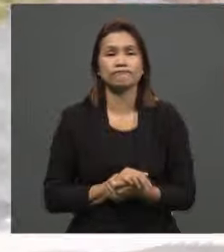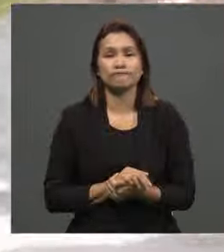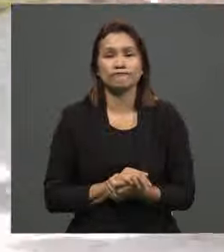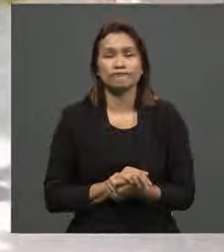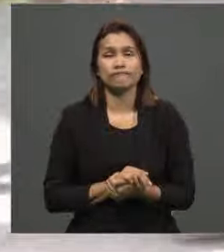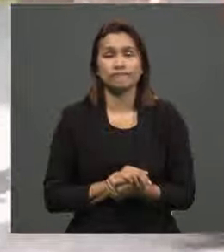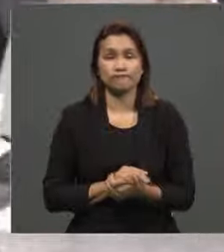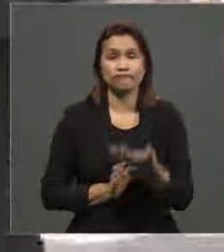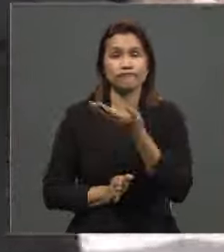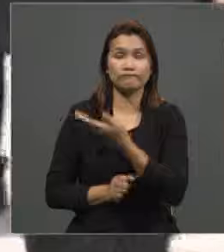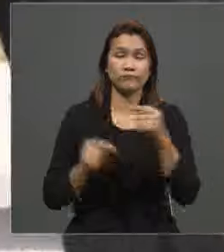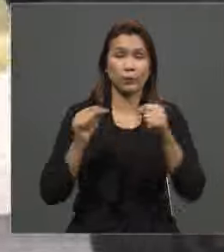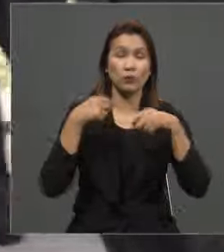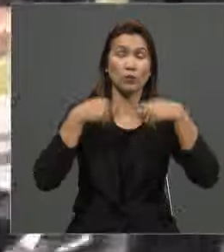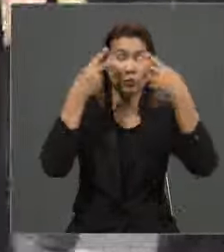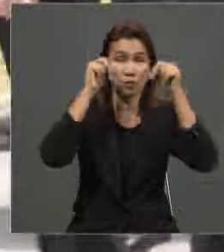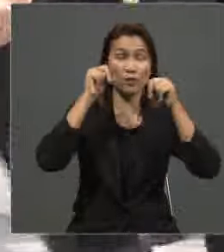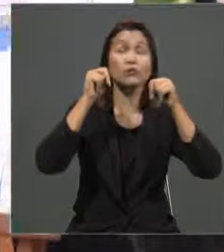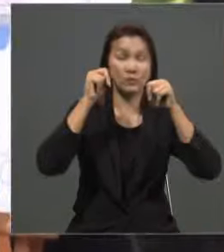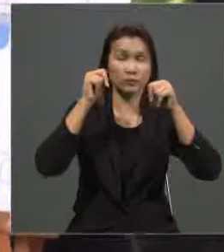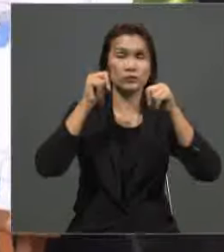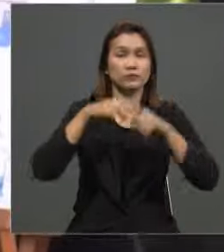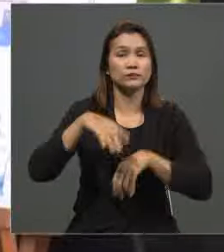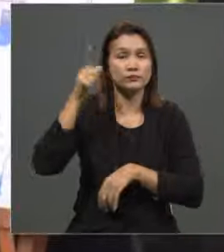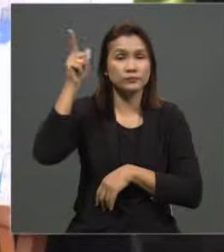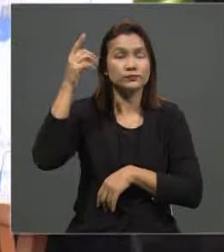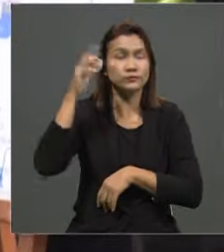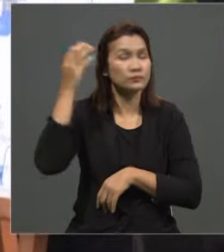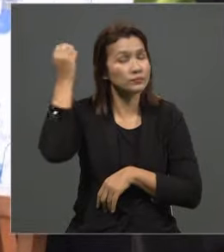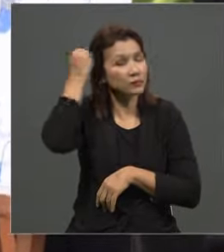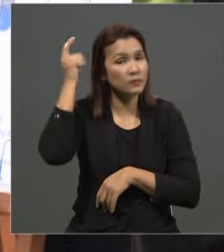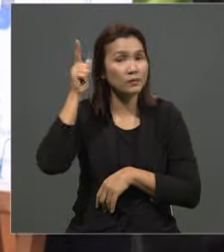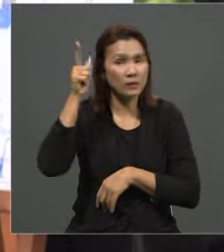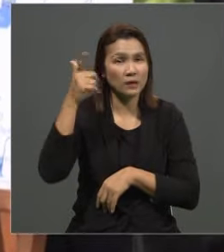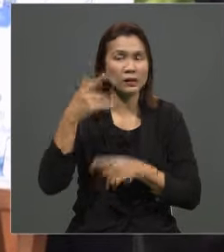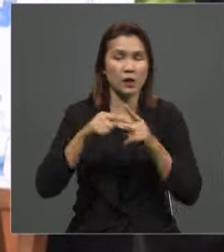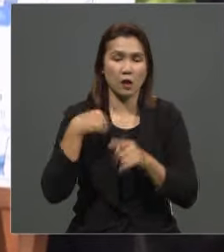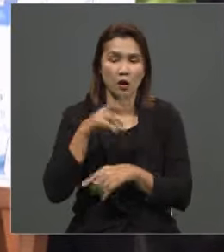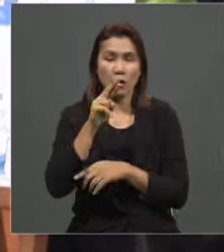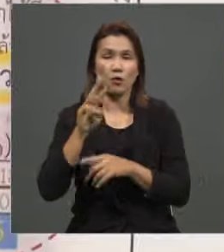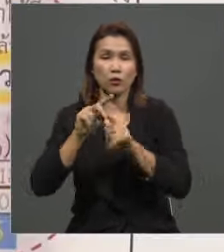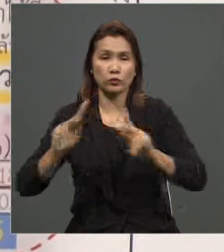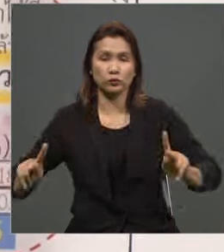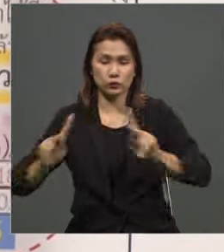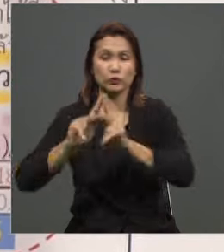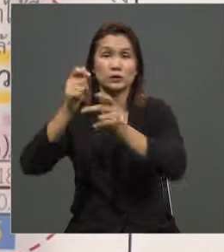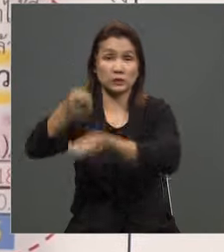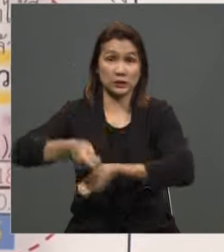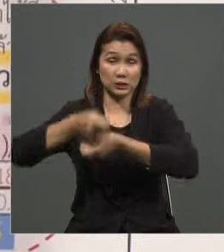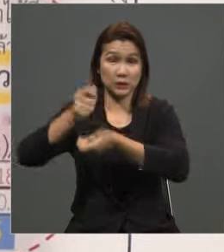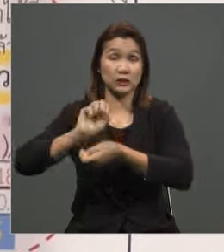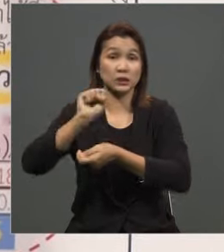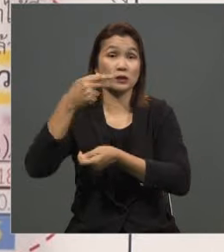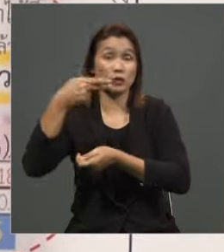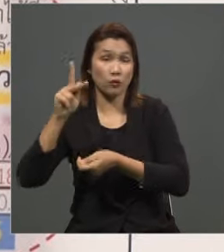สาวแพทองทาชินวัตรนายกรัฐมนตรีนะคะพร้อมด้วยนางนฤมลภิญโญสินวัฒน์รัฐมนตรีว่าการกระทรวงเกษตและสหกรณ์นาย